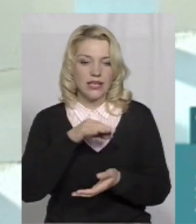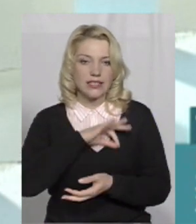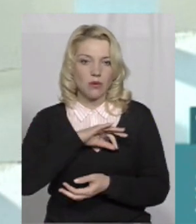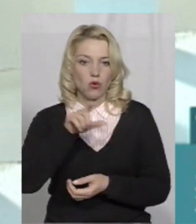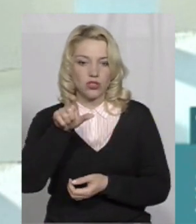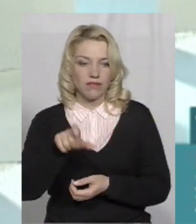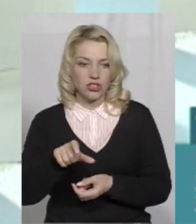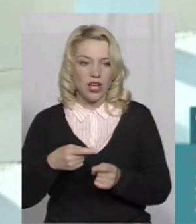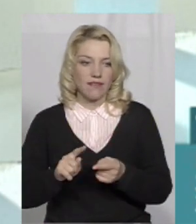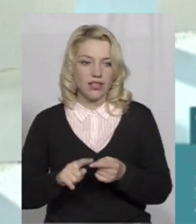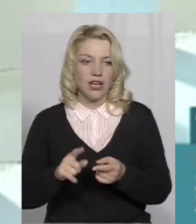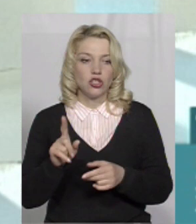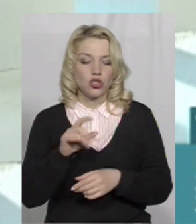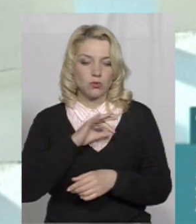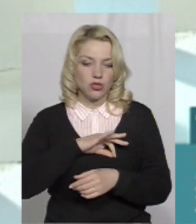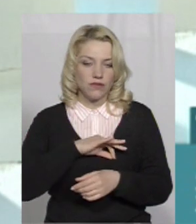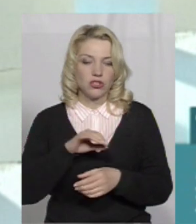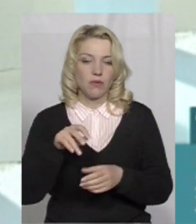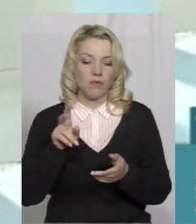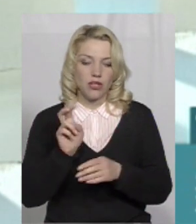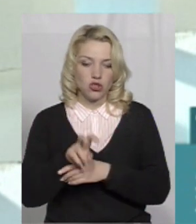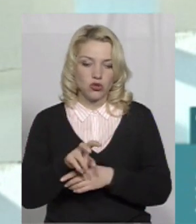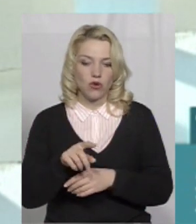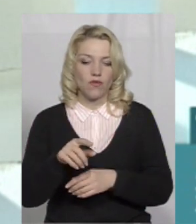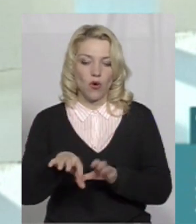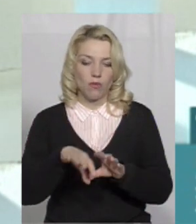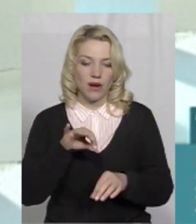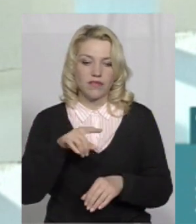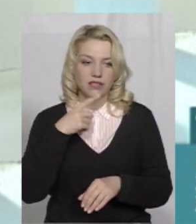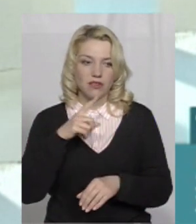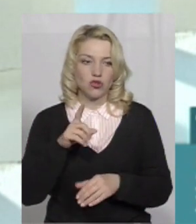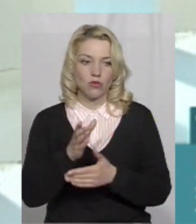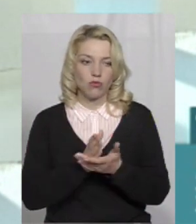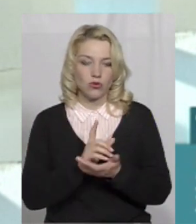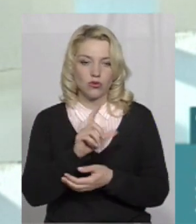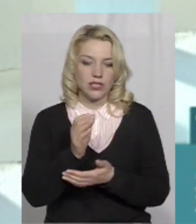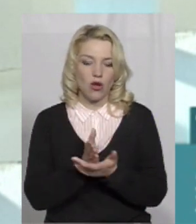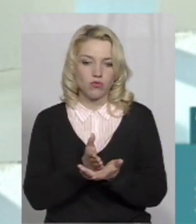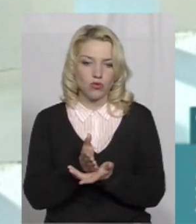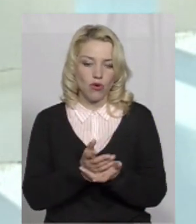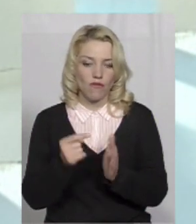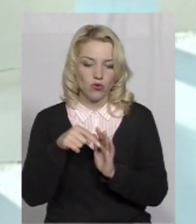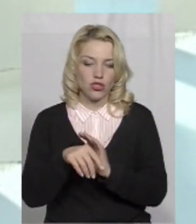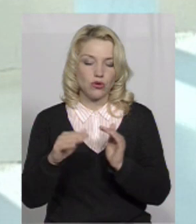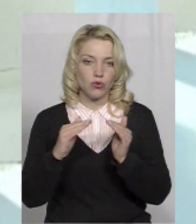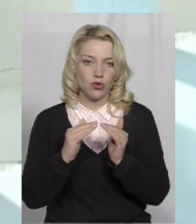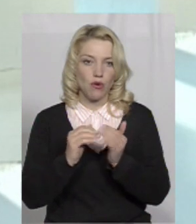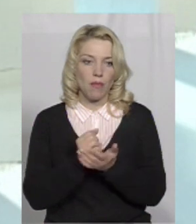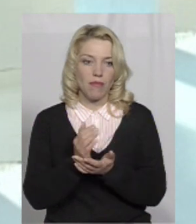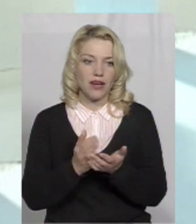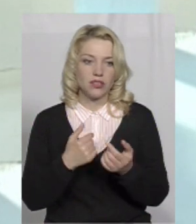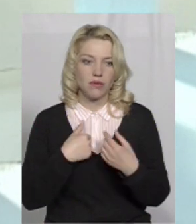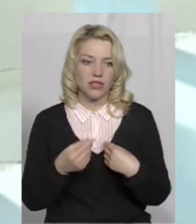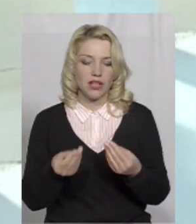от споживач у нас сьогодні прийшов, обрав і сказав, так, я хочу, щоб послугу з обслуговування внутрішньобудинкових мереж мені